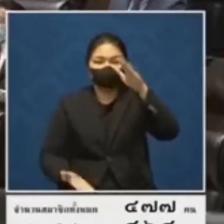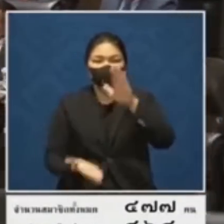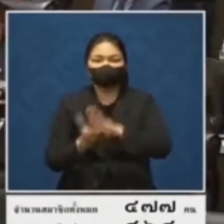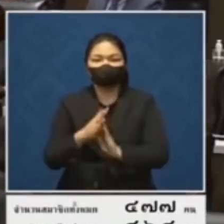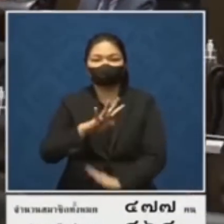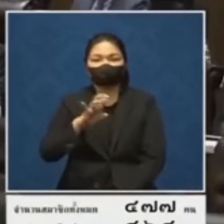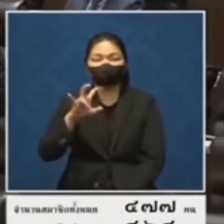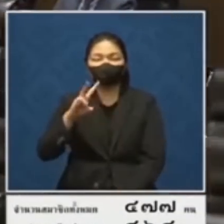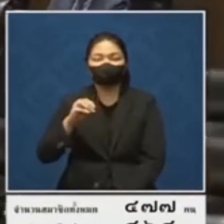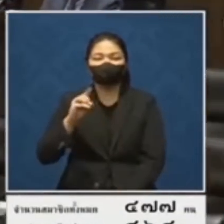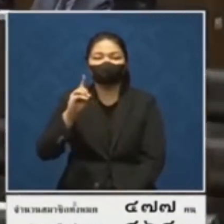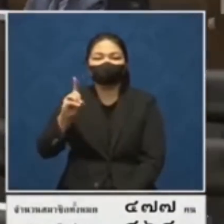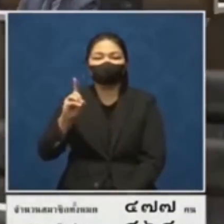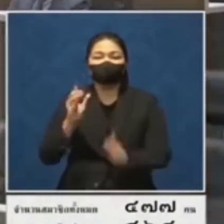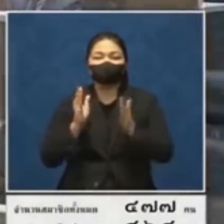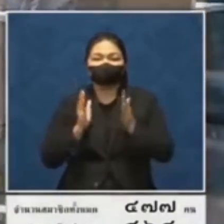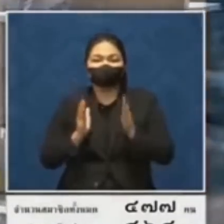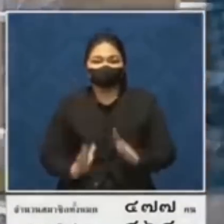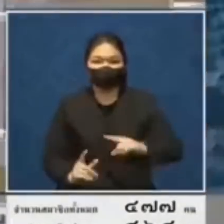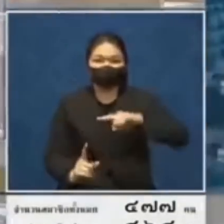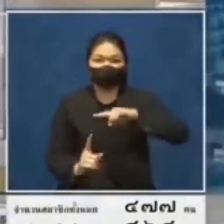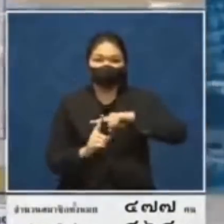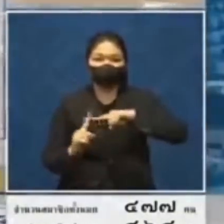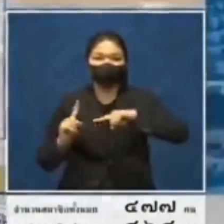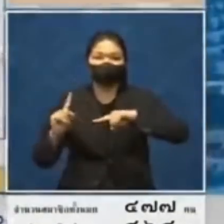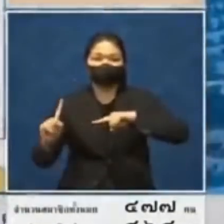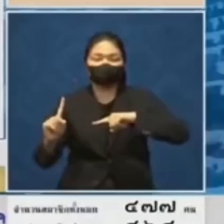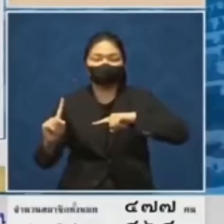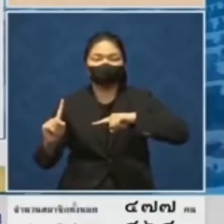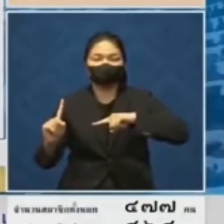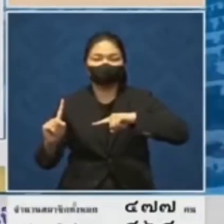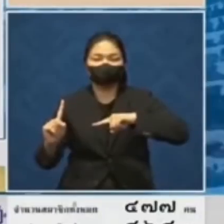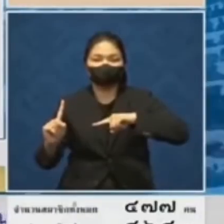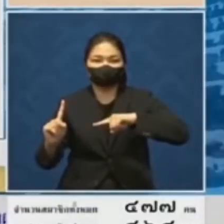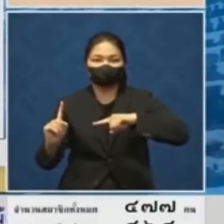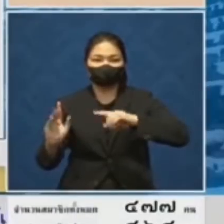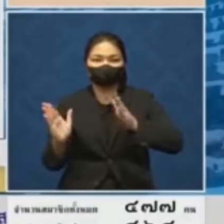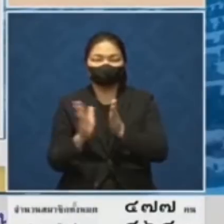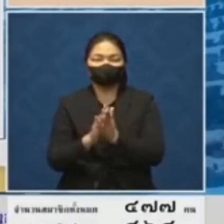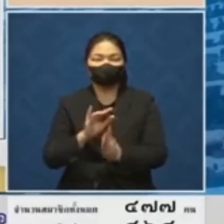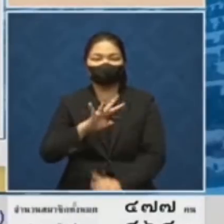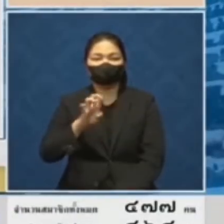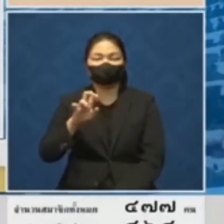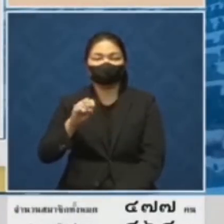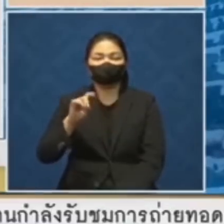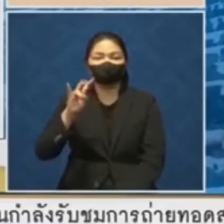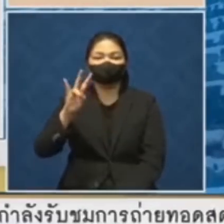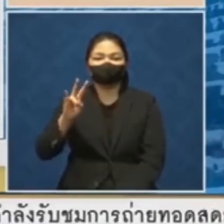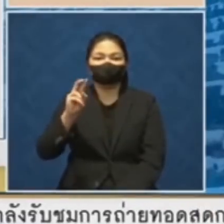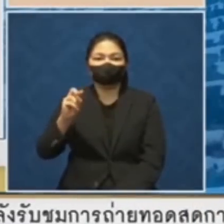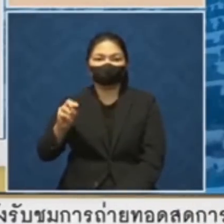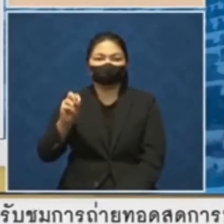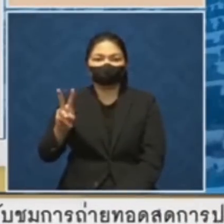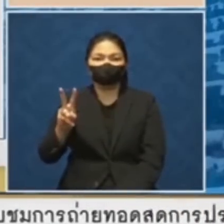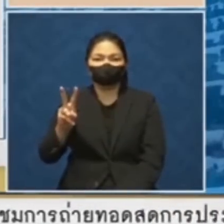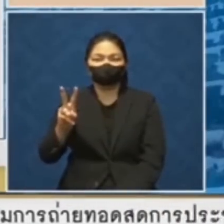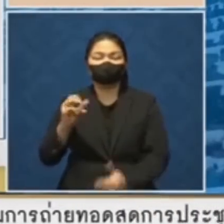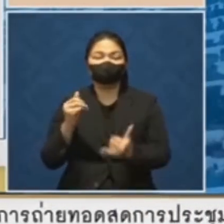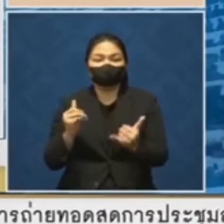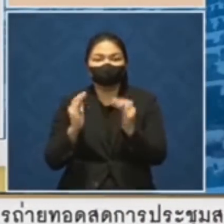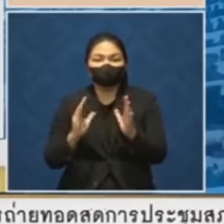471บวก1นะครับเป็น472เห็นด้ว